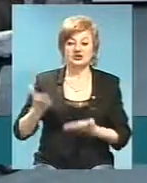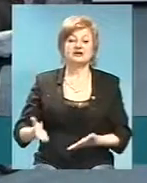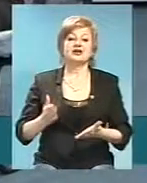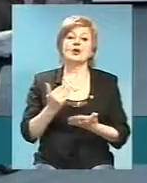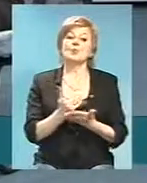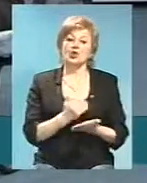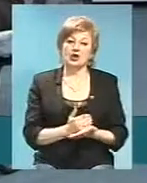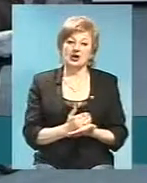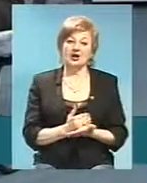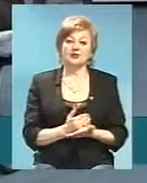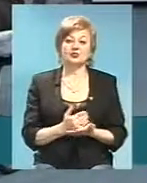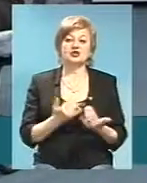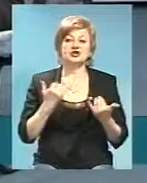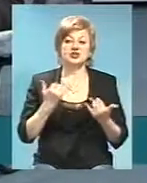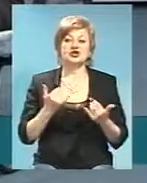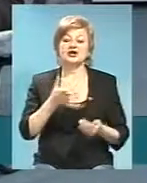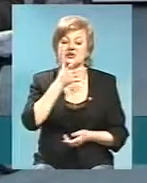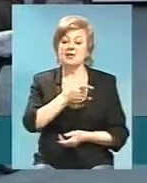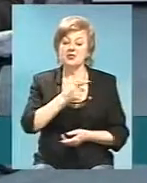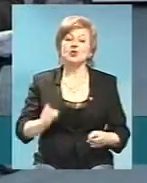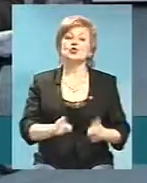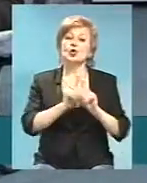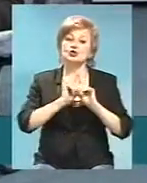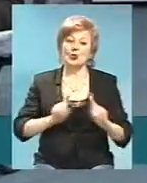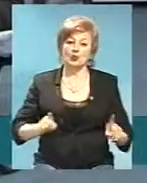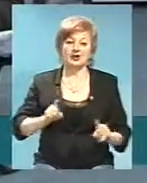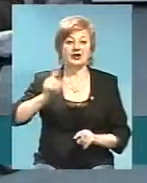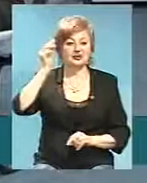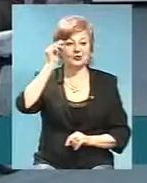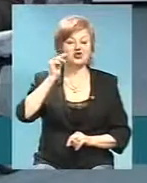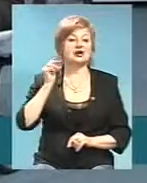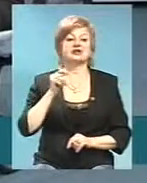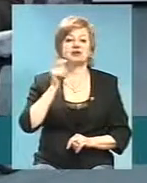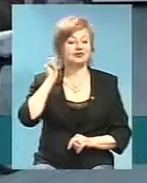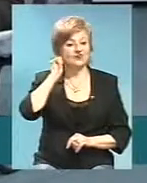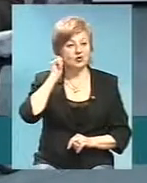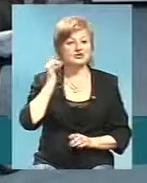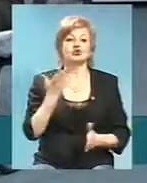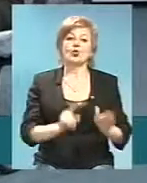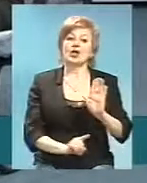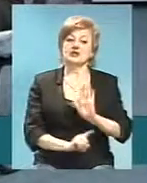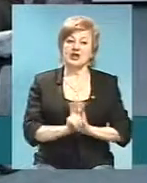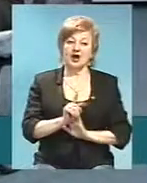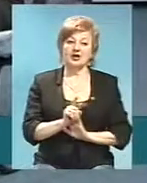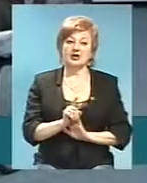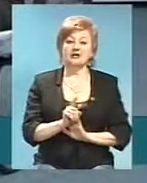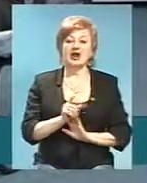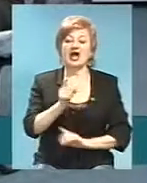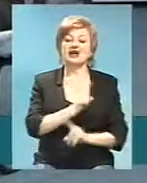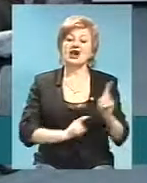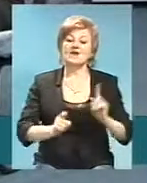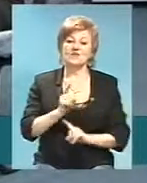що нині період особливий, особливий навчальний рік, коли розпочалася, власне,